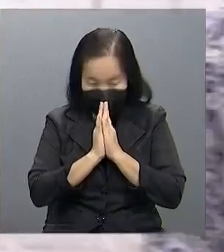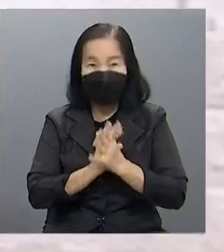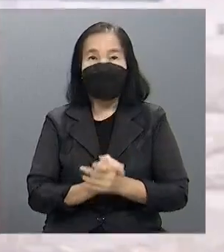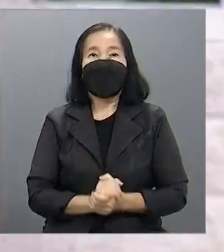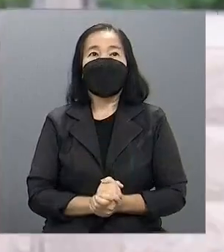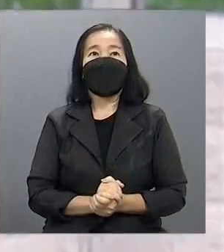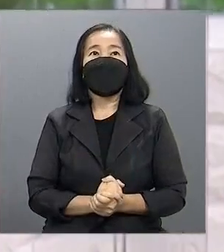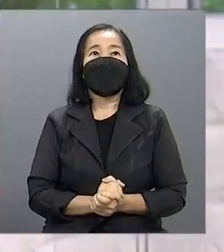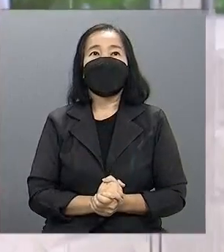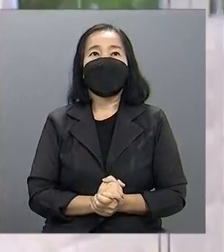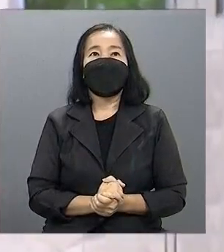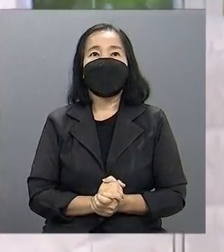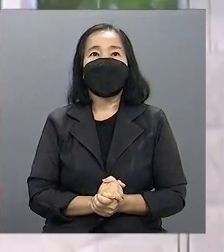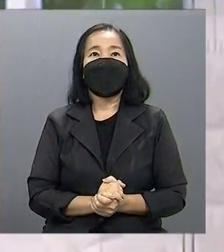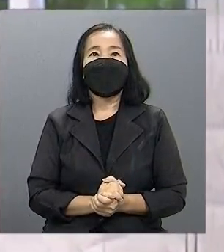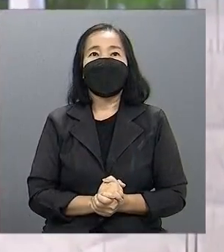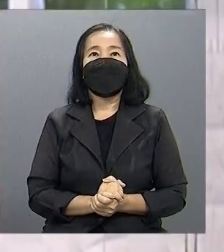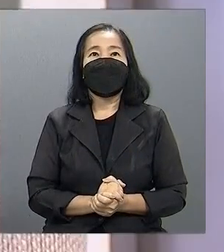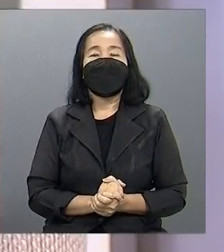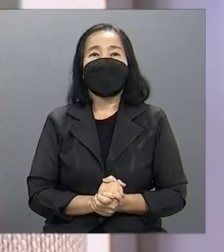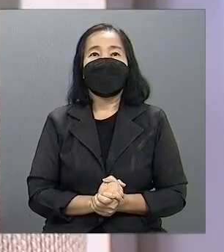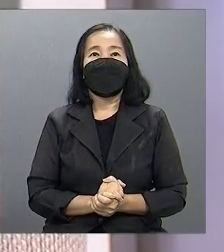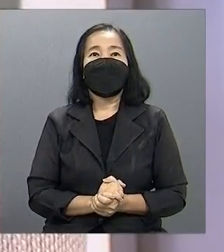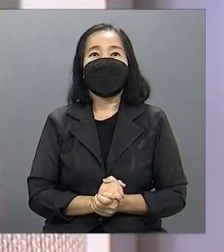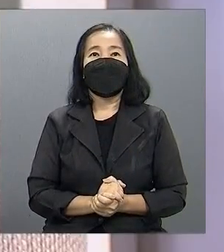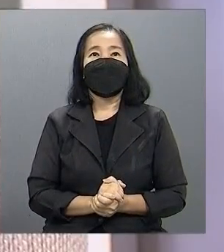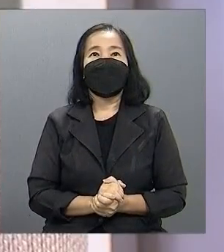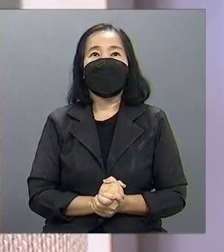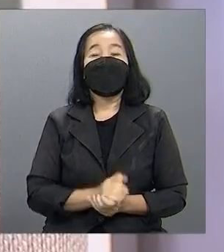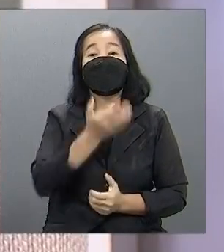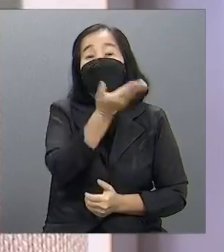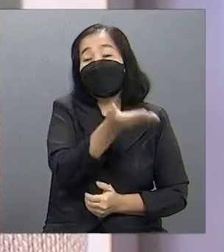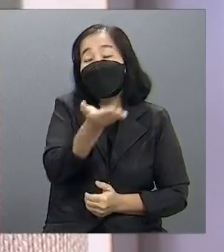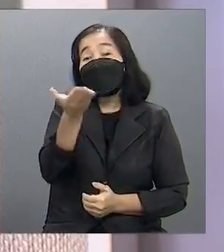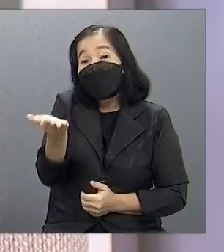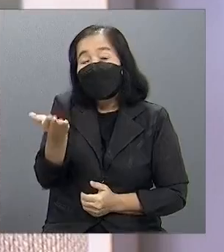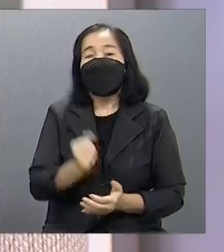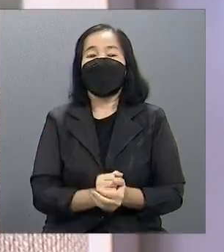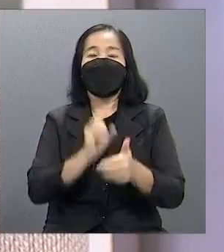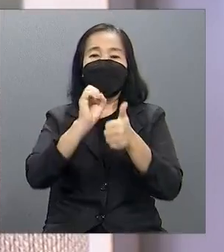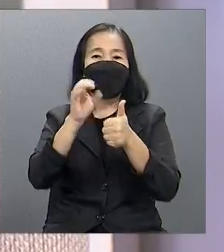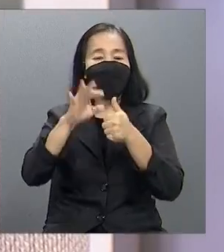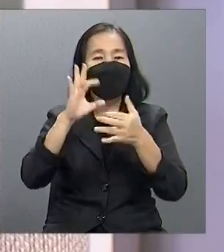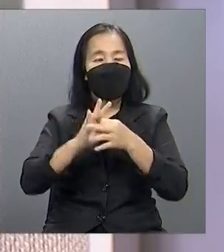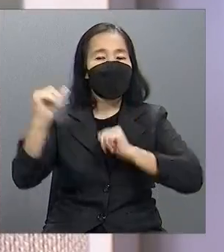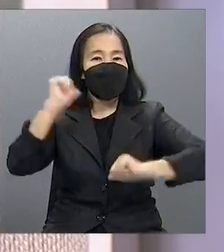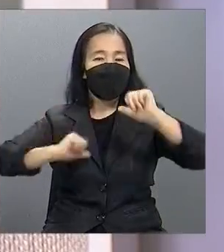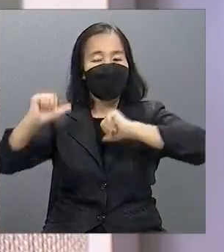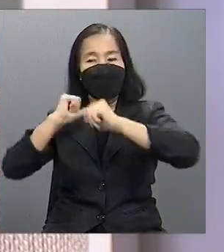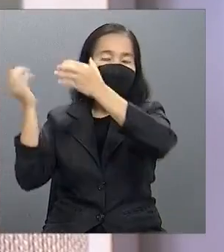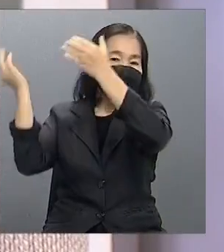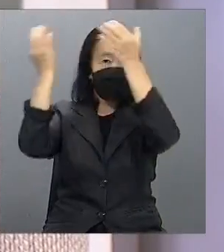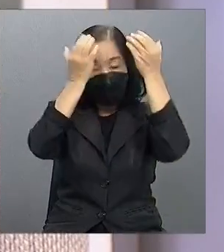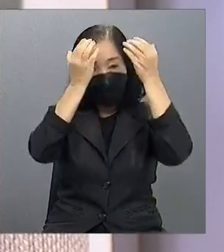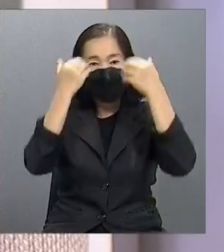ค่ะงั้นเดี๋ยวขออนุญาตให้แต่ละท่านนะคะแนะนำถึงในเรื่องของตัวบทละครในเรื่องตัวละครที่แต่ละท่านได้รับ